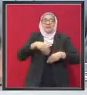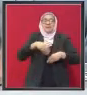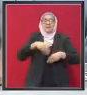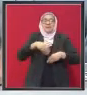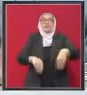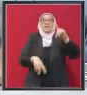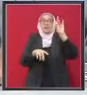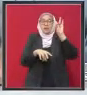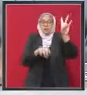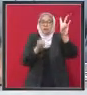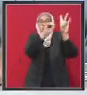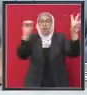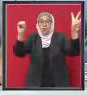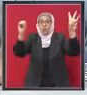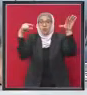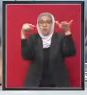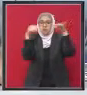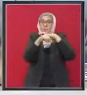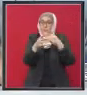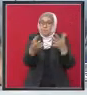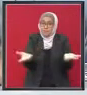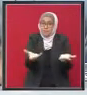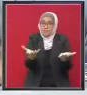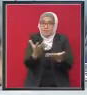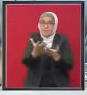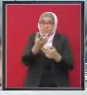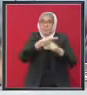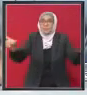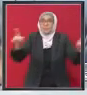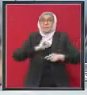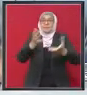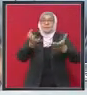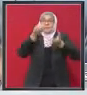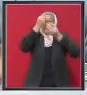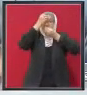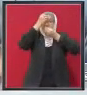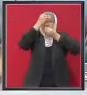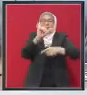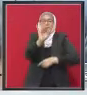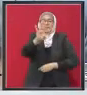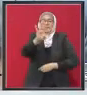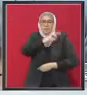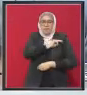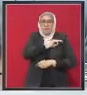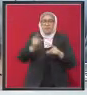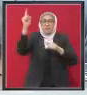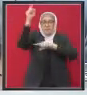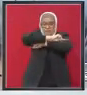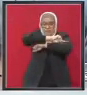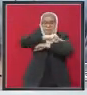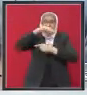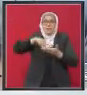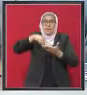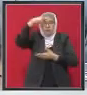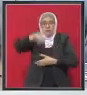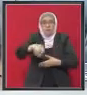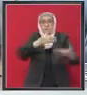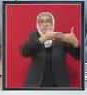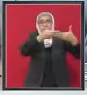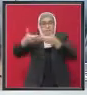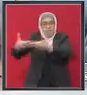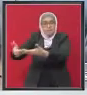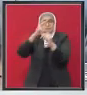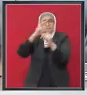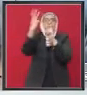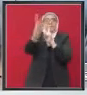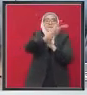bola sepak, 7-0 dah. Tapi walau bagaimanapun, saya nak menyatakan kepada Yang Mahu Menteri, hari ini demi kelangsungan